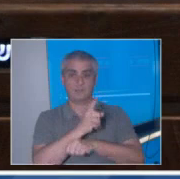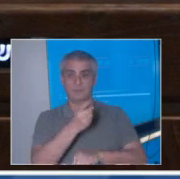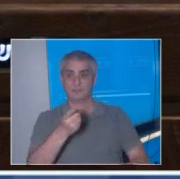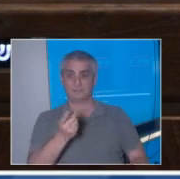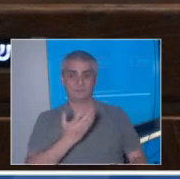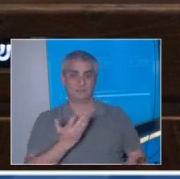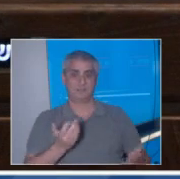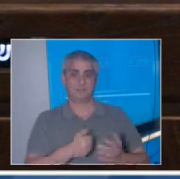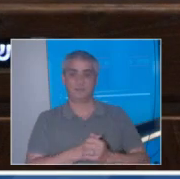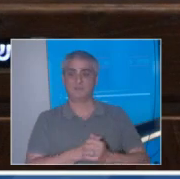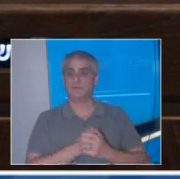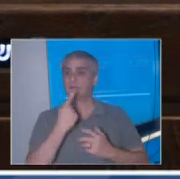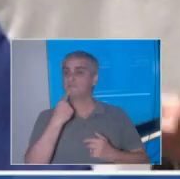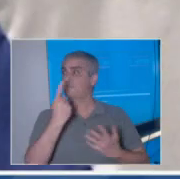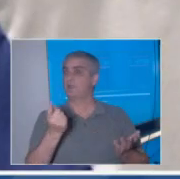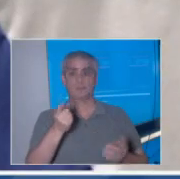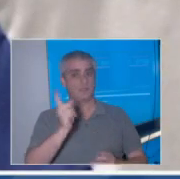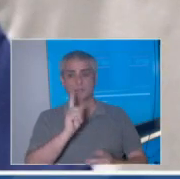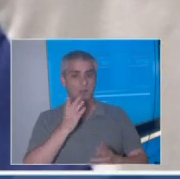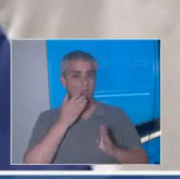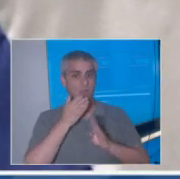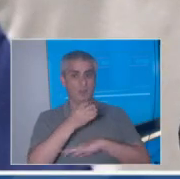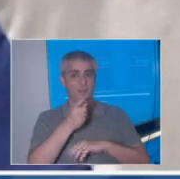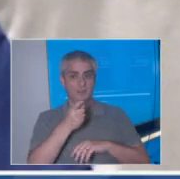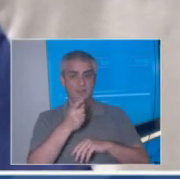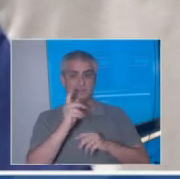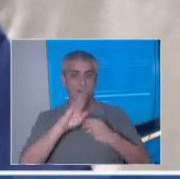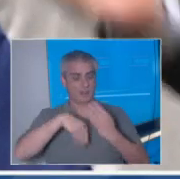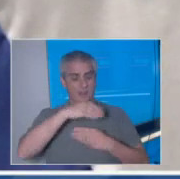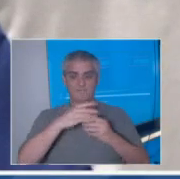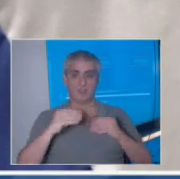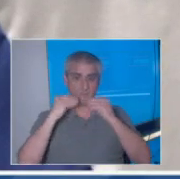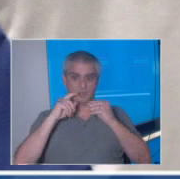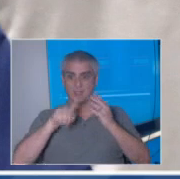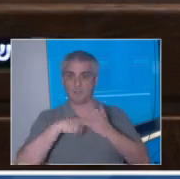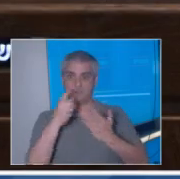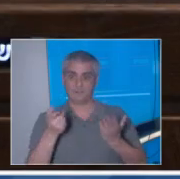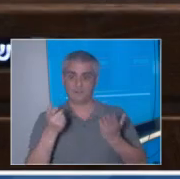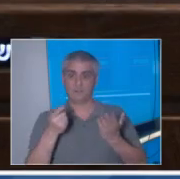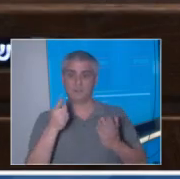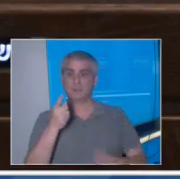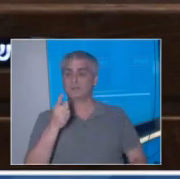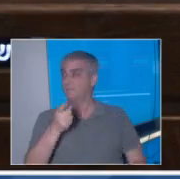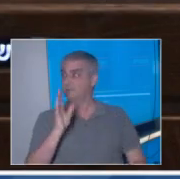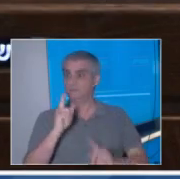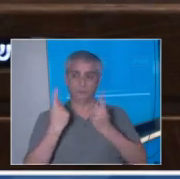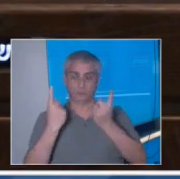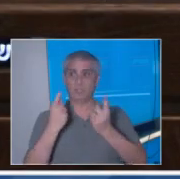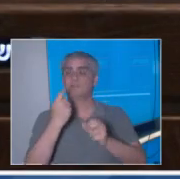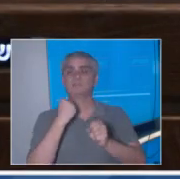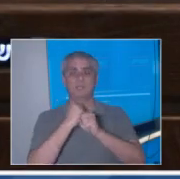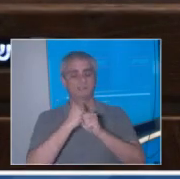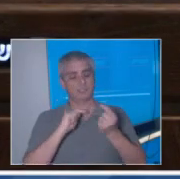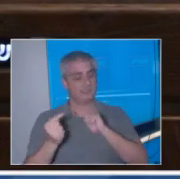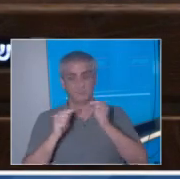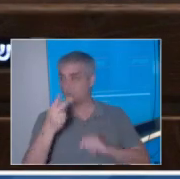בן אדם בקצה ויגיד, אתה לא נכנס עם הלפה, עם הפיתה, עם הוואטאבר. וזה מה שיקרה, וזה יגרור